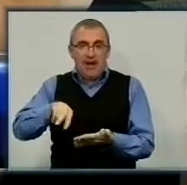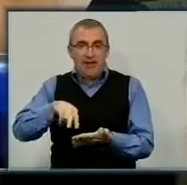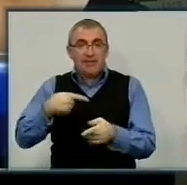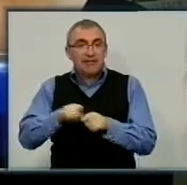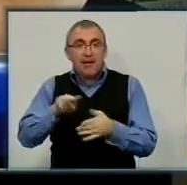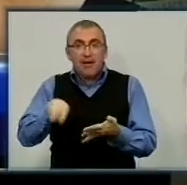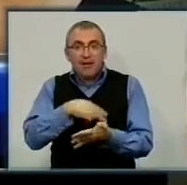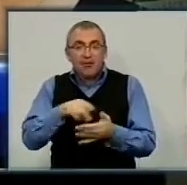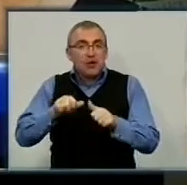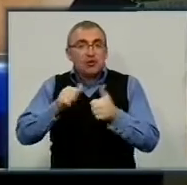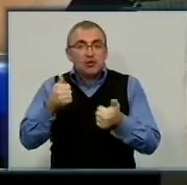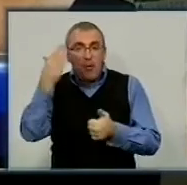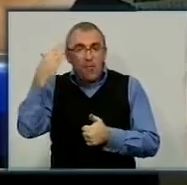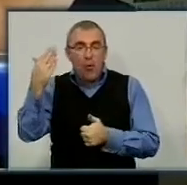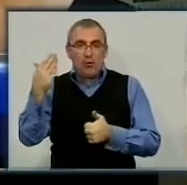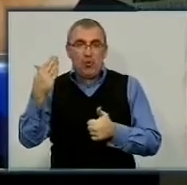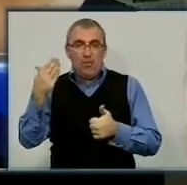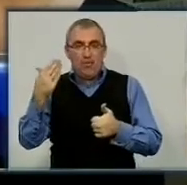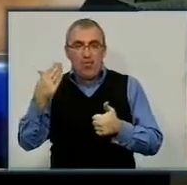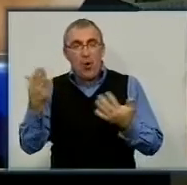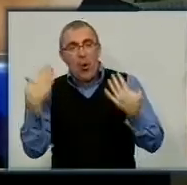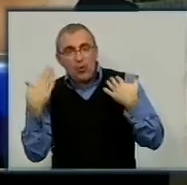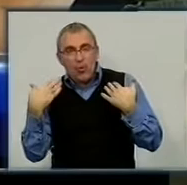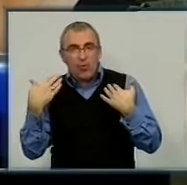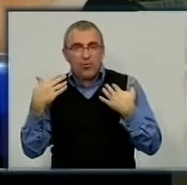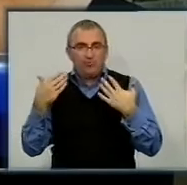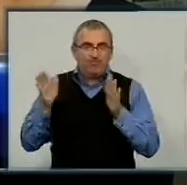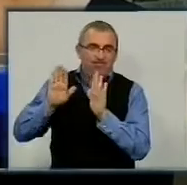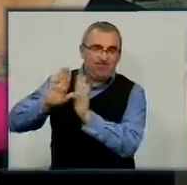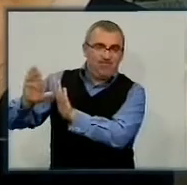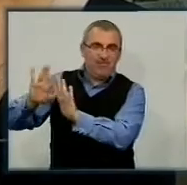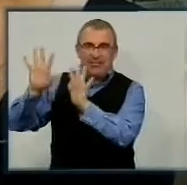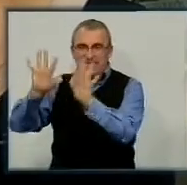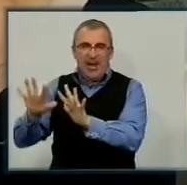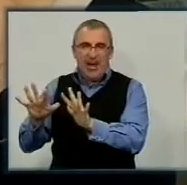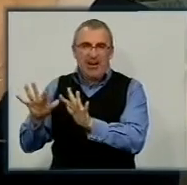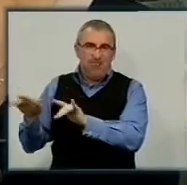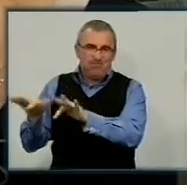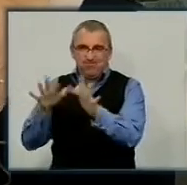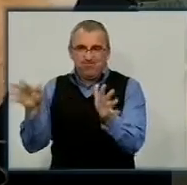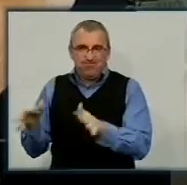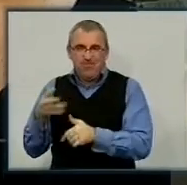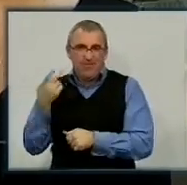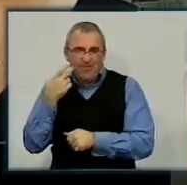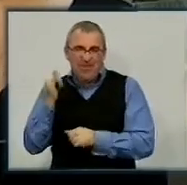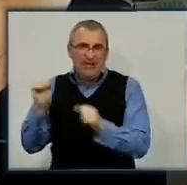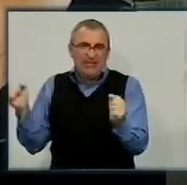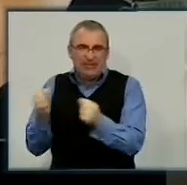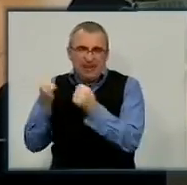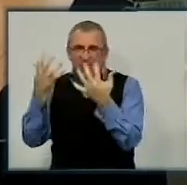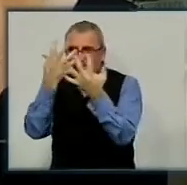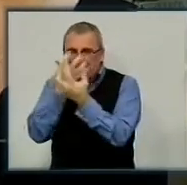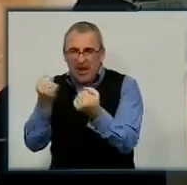танцы способ отдохнуть переключиться от серых будней тем болеема